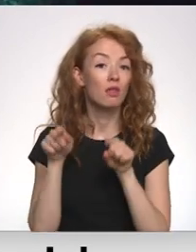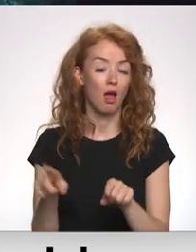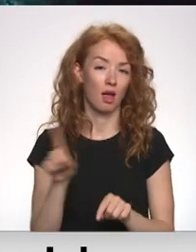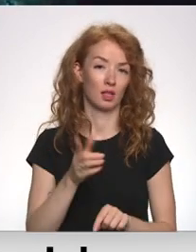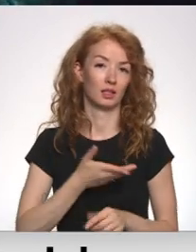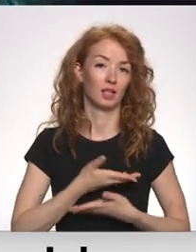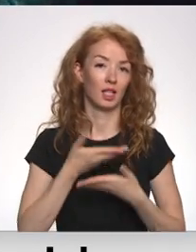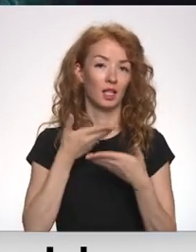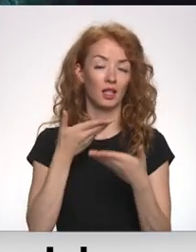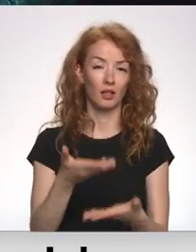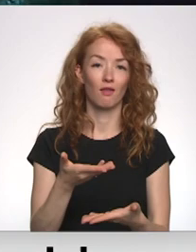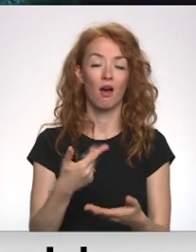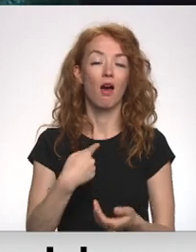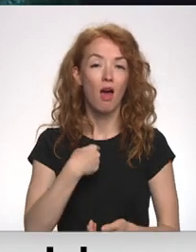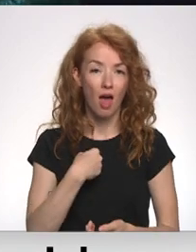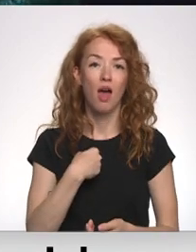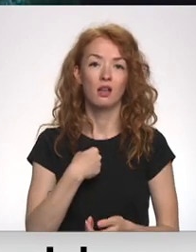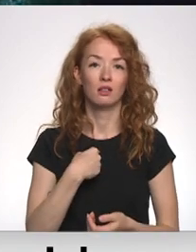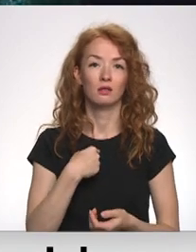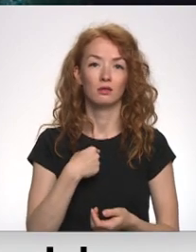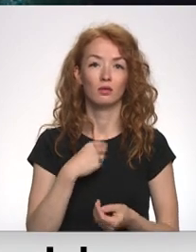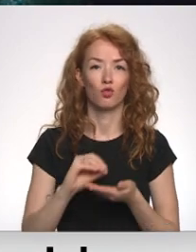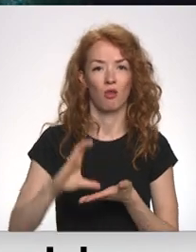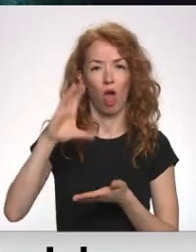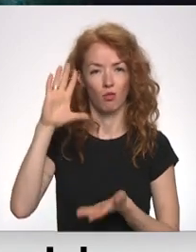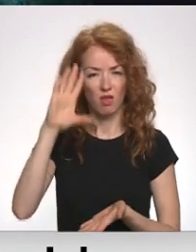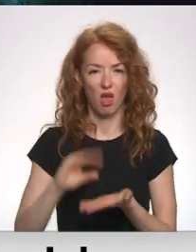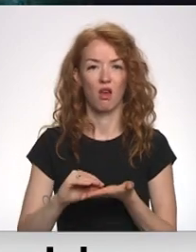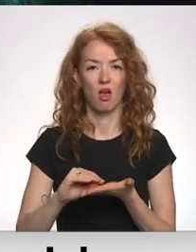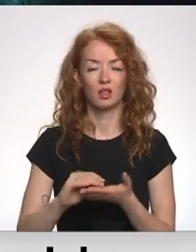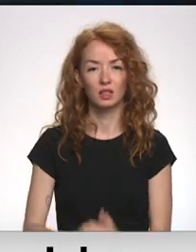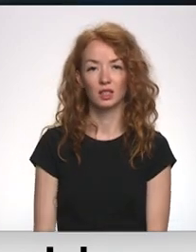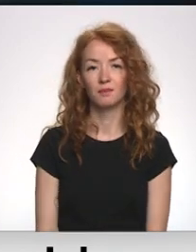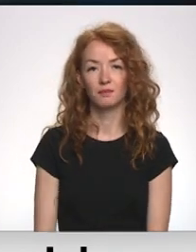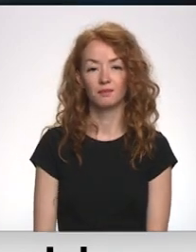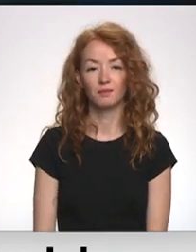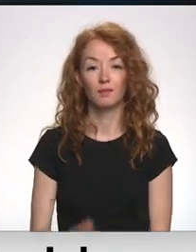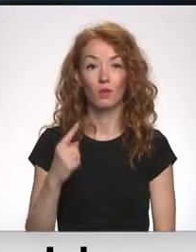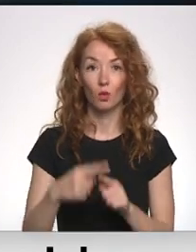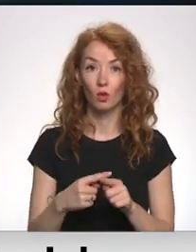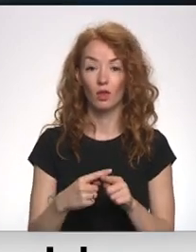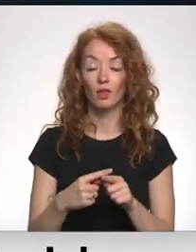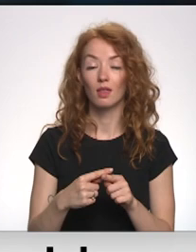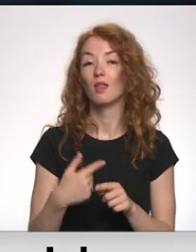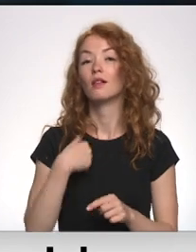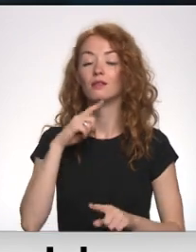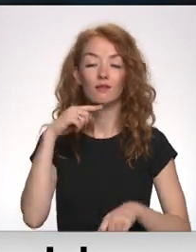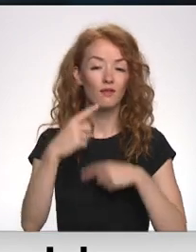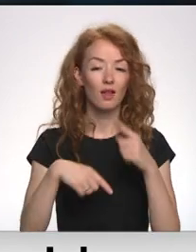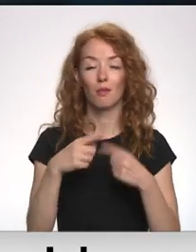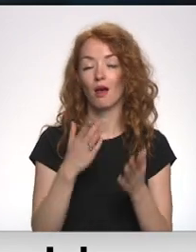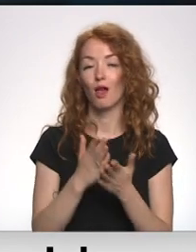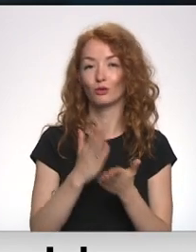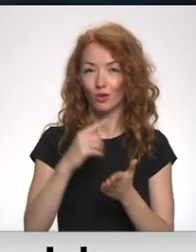saka, es rūdījos pamazām. Un es vienmēr esmu